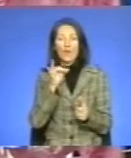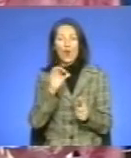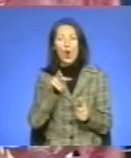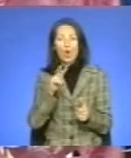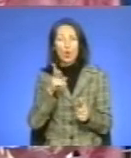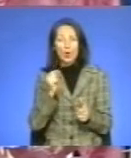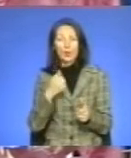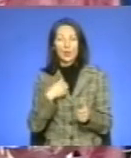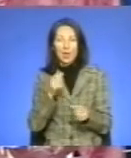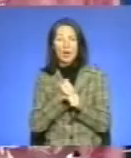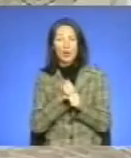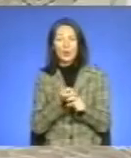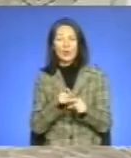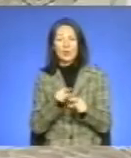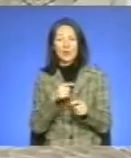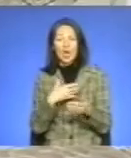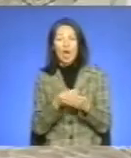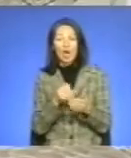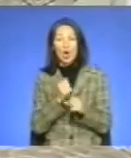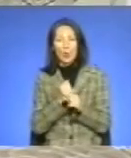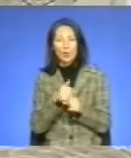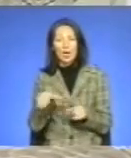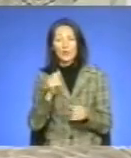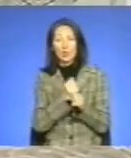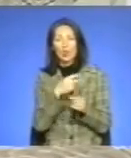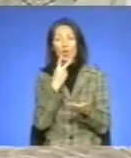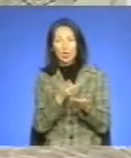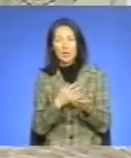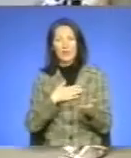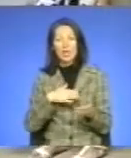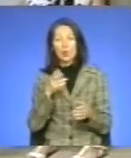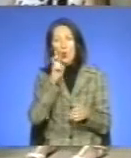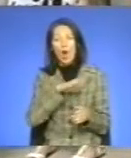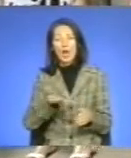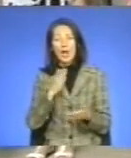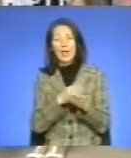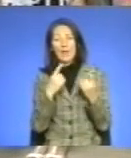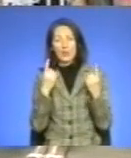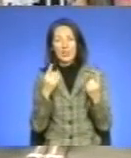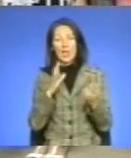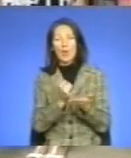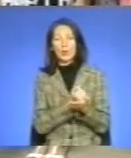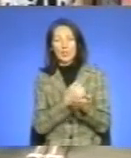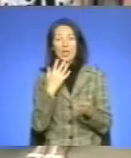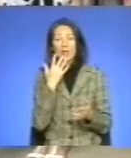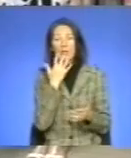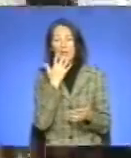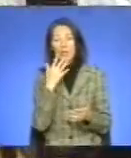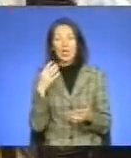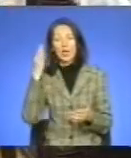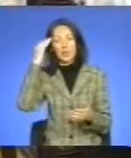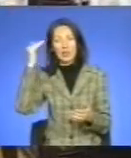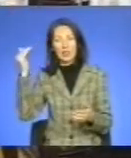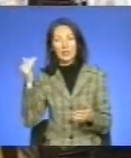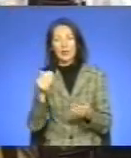використовую у своїх роботах. Усі роботи засвідчили, що в нашому краї є великий потенціал народних талантів. Виставки здобули